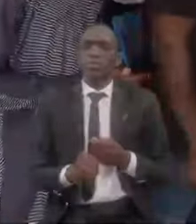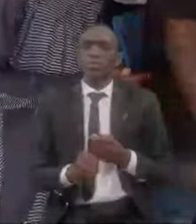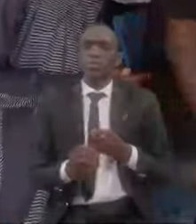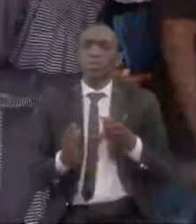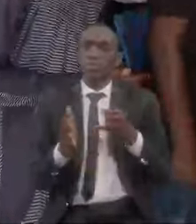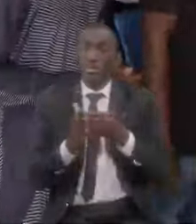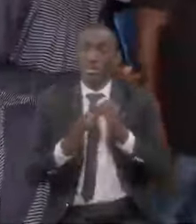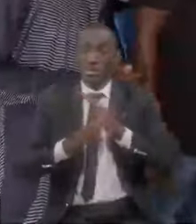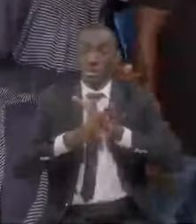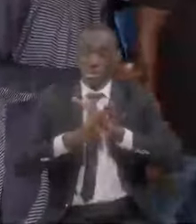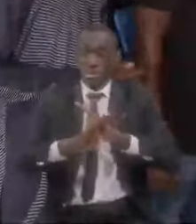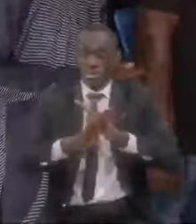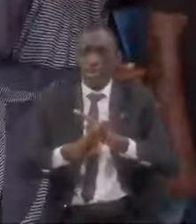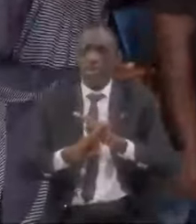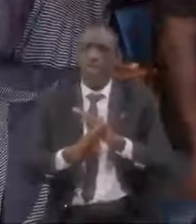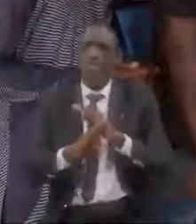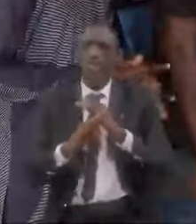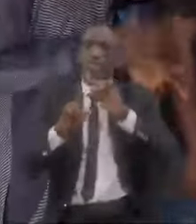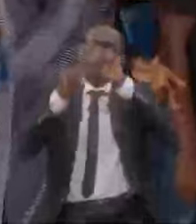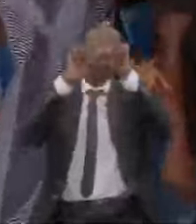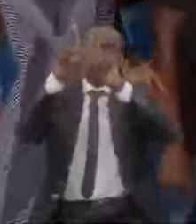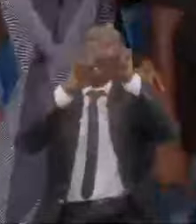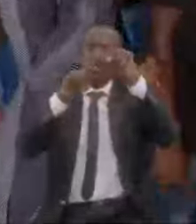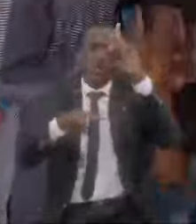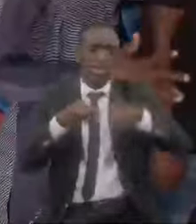Ces anomalies empêchent les étoiles de briller.